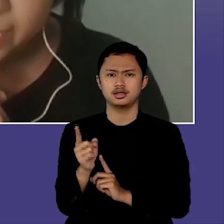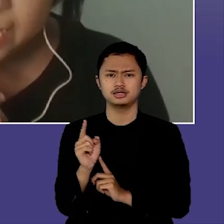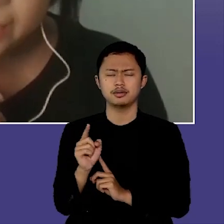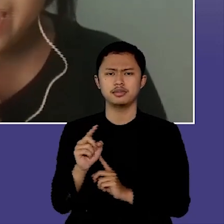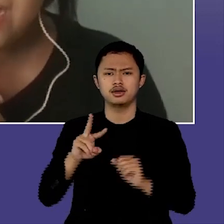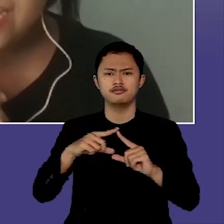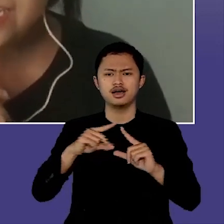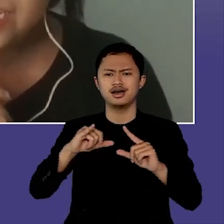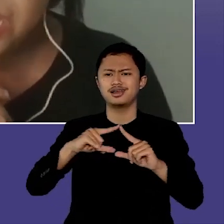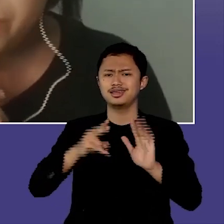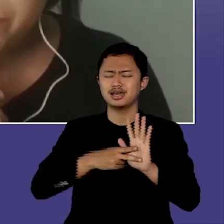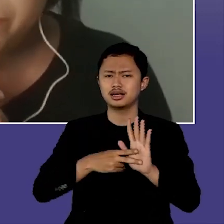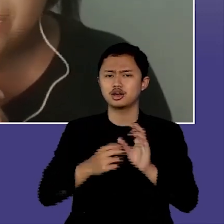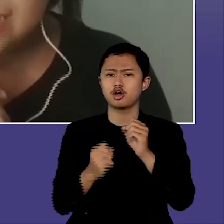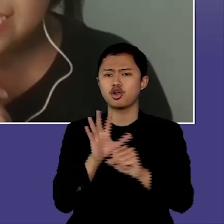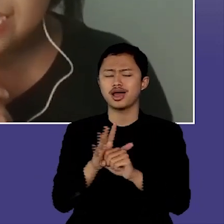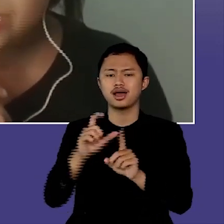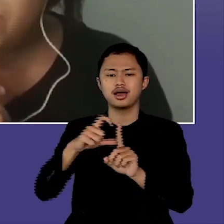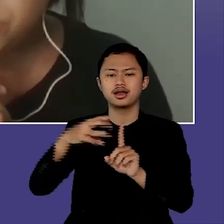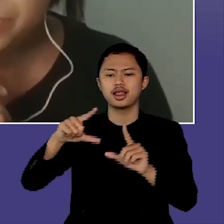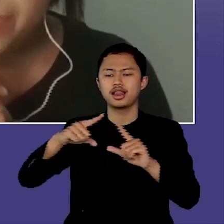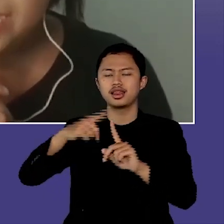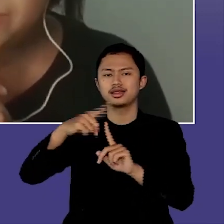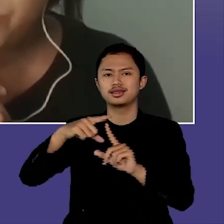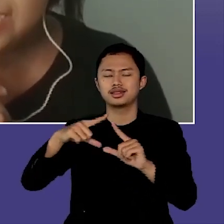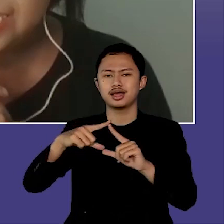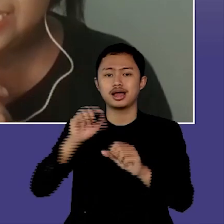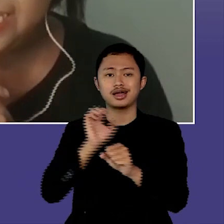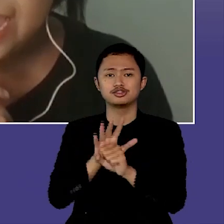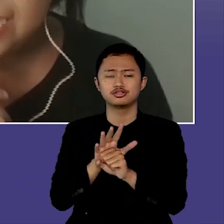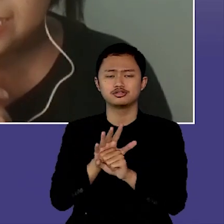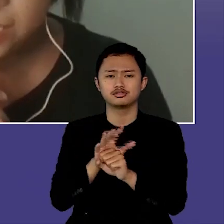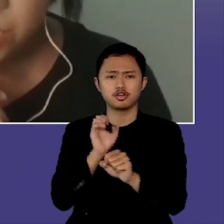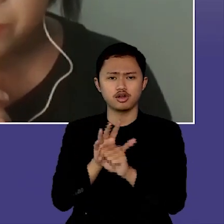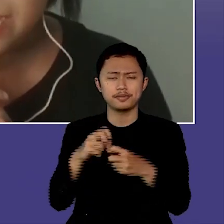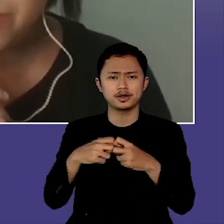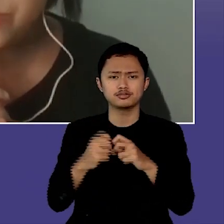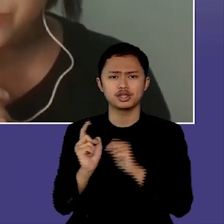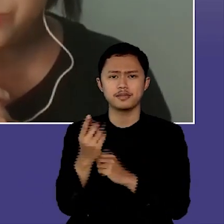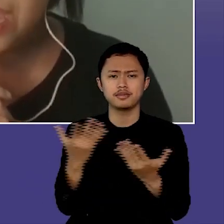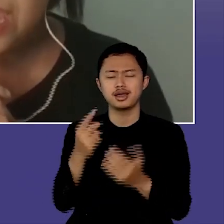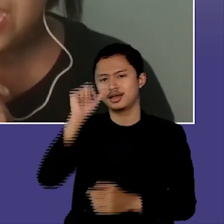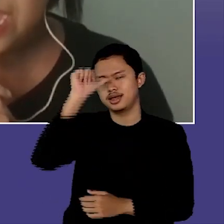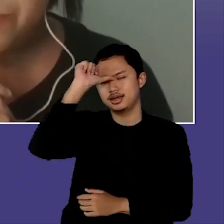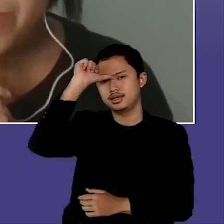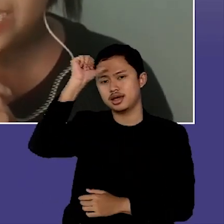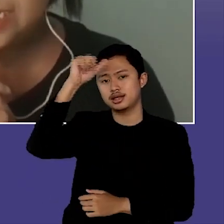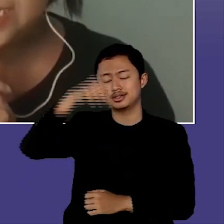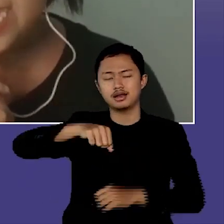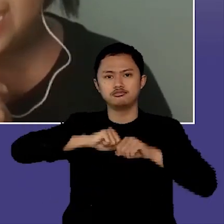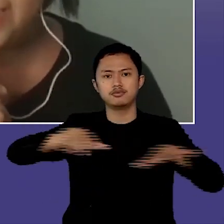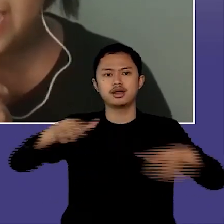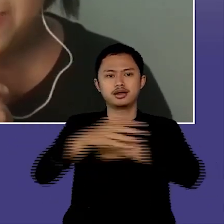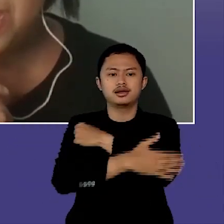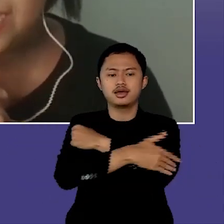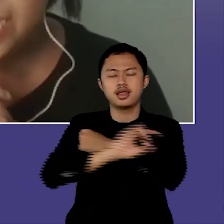varian Delta yang kita ketahui berasal atau kasus pertamanya ditemukan di India dan kita ketahui bersama sudah menyebar ke